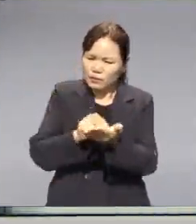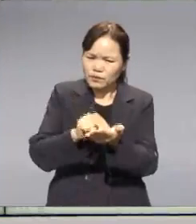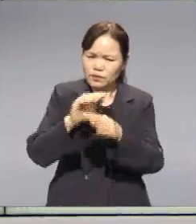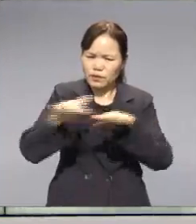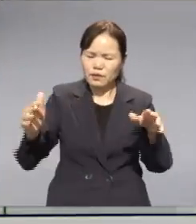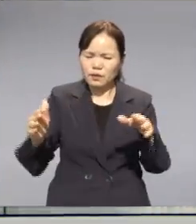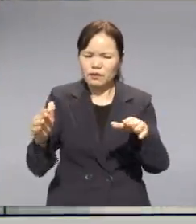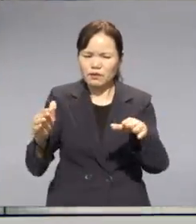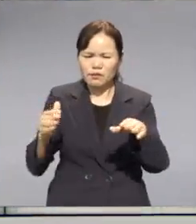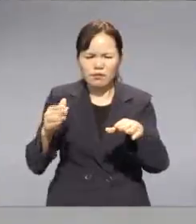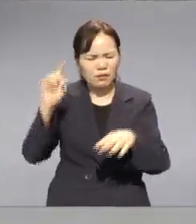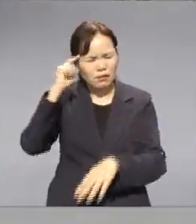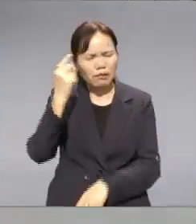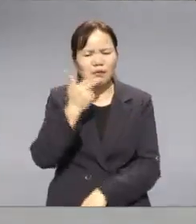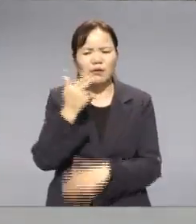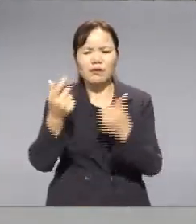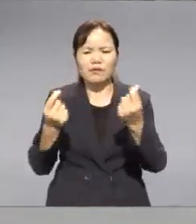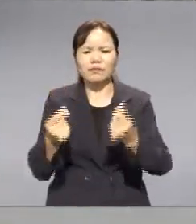기자입니다.